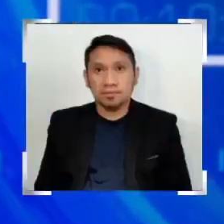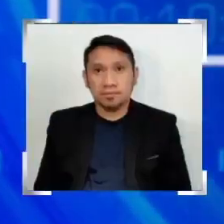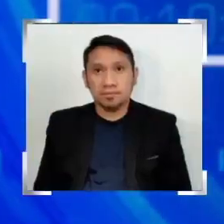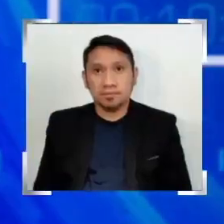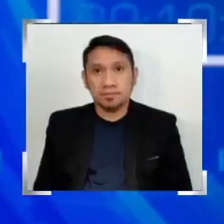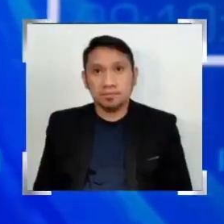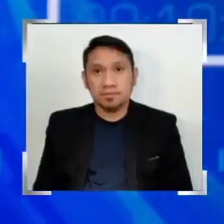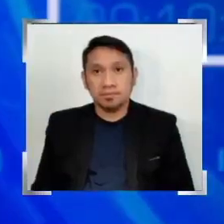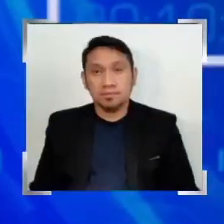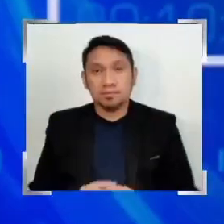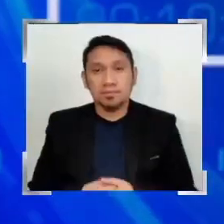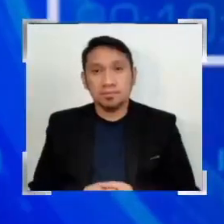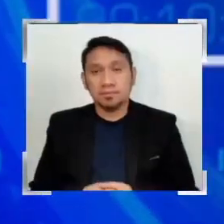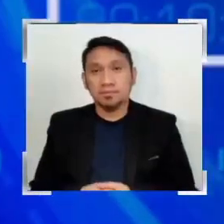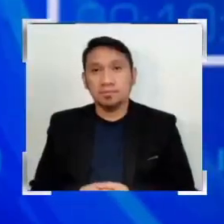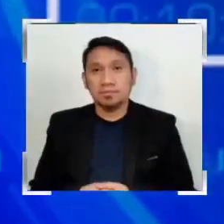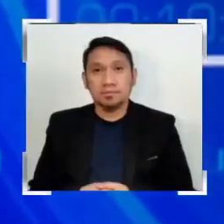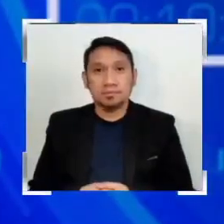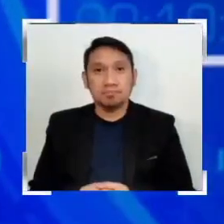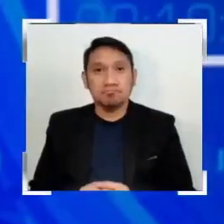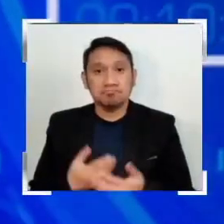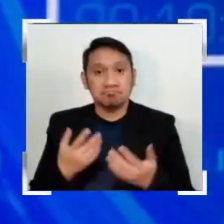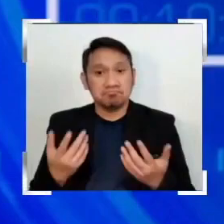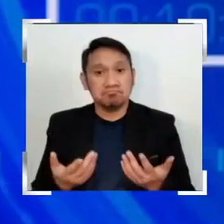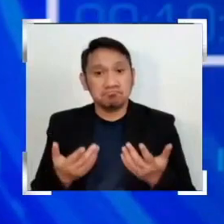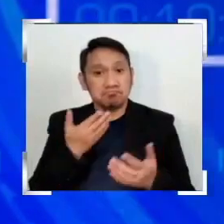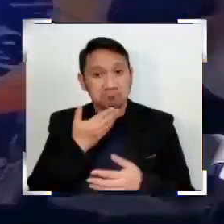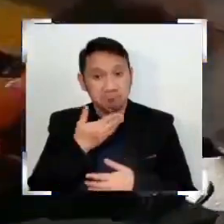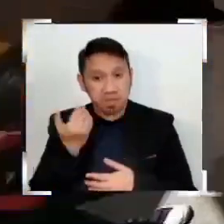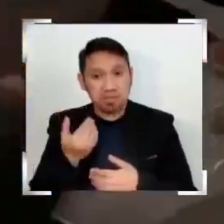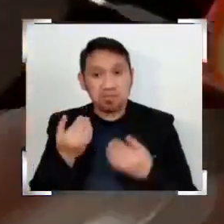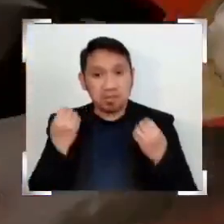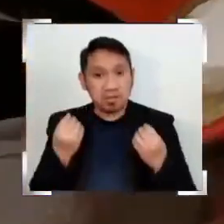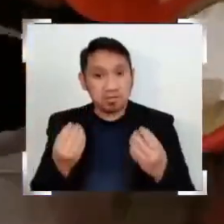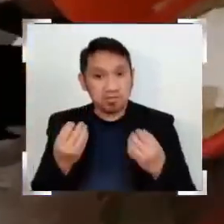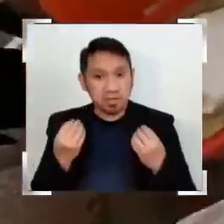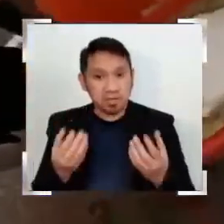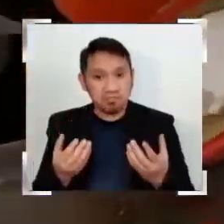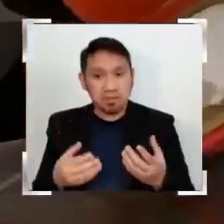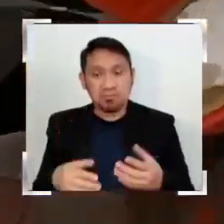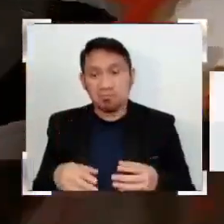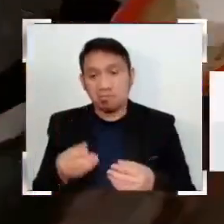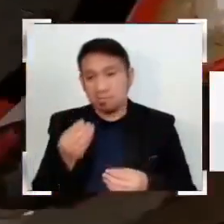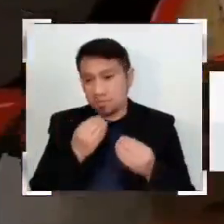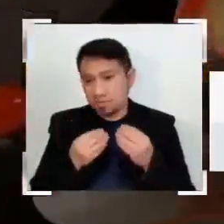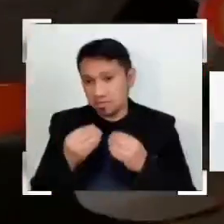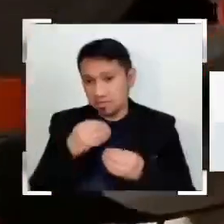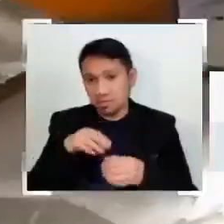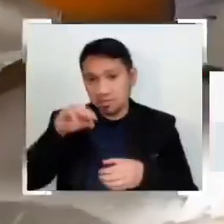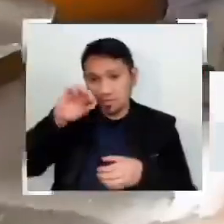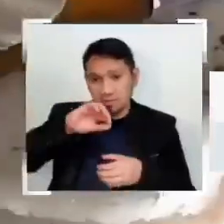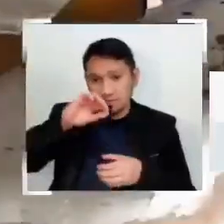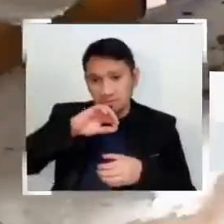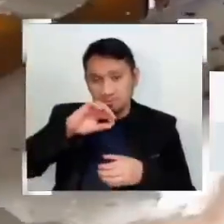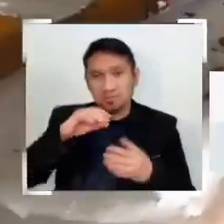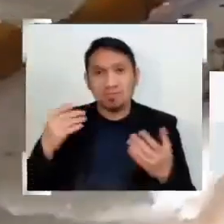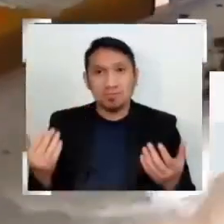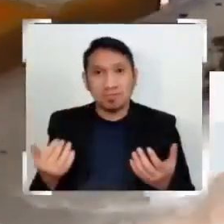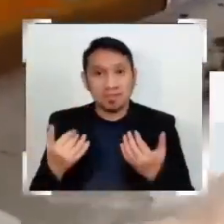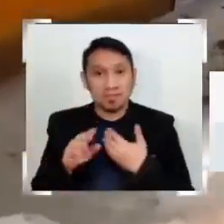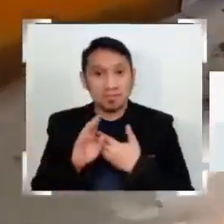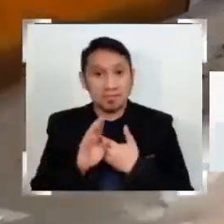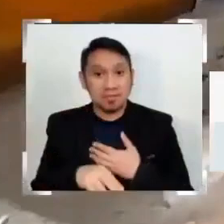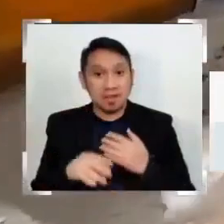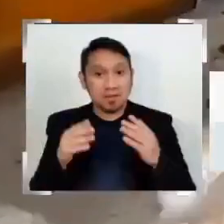Mas cool daw kung mas marami ang magsasalo-salo sa halo-halo. Ganyan po ang ginawa sa nagbabalik na Halo-Halo Festival